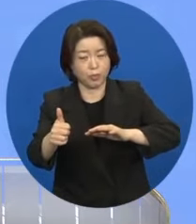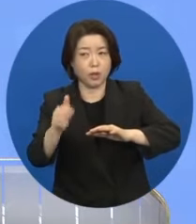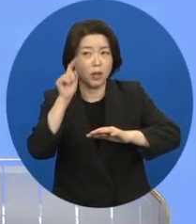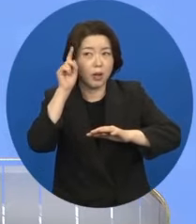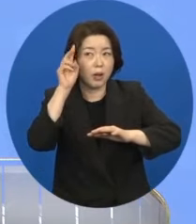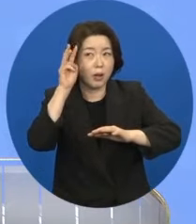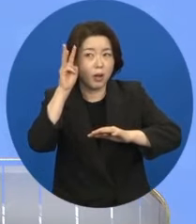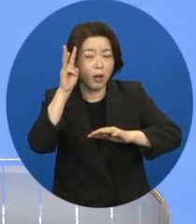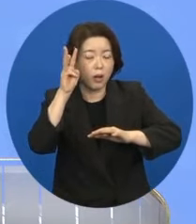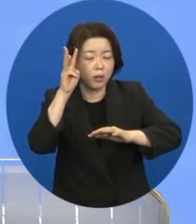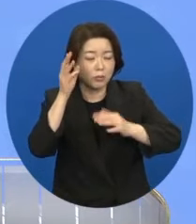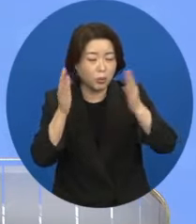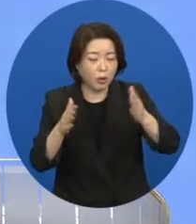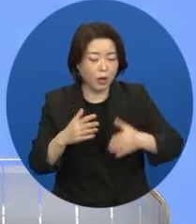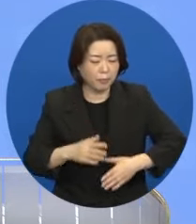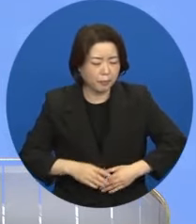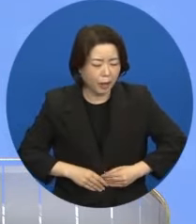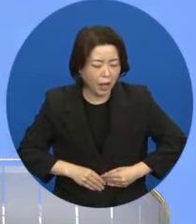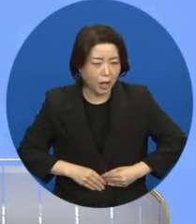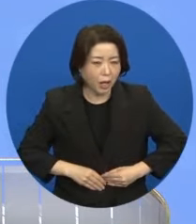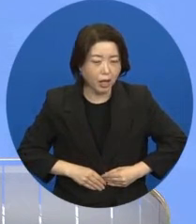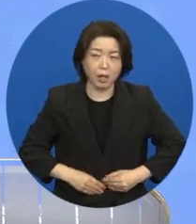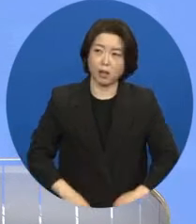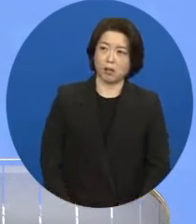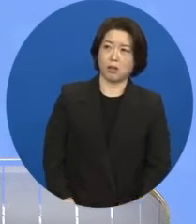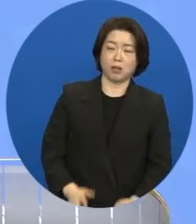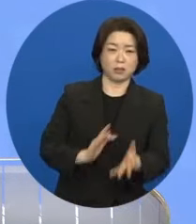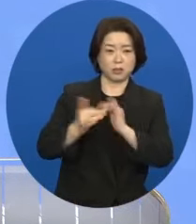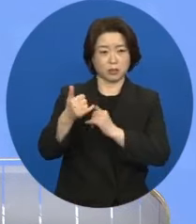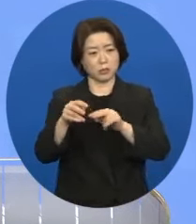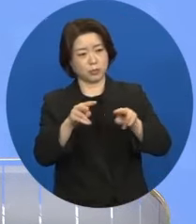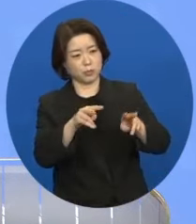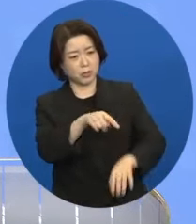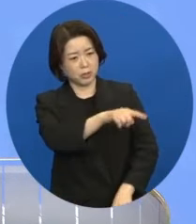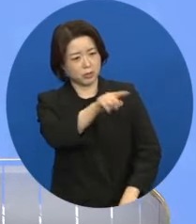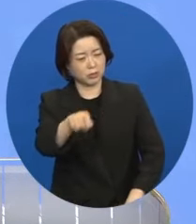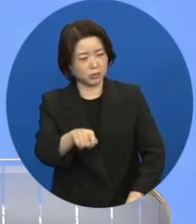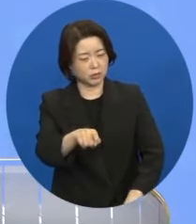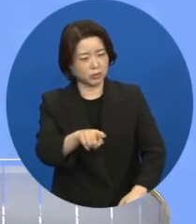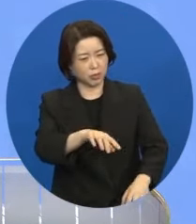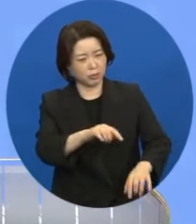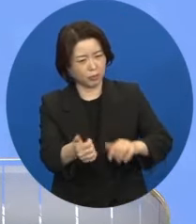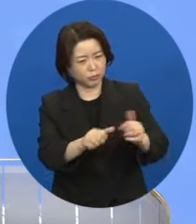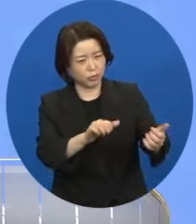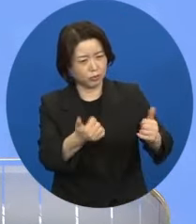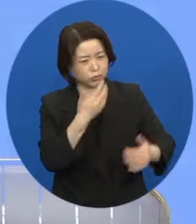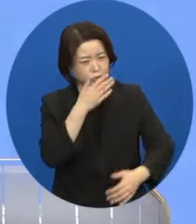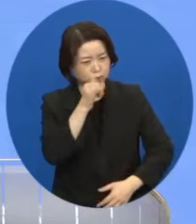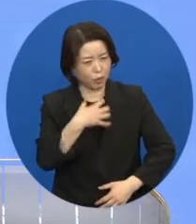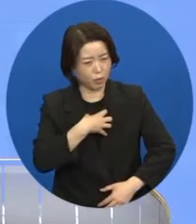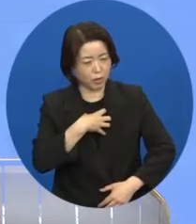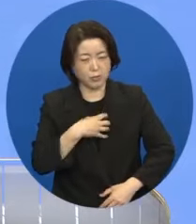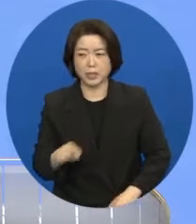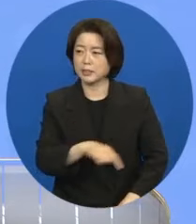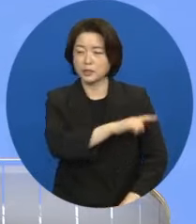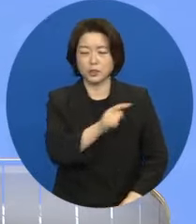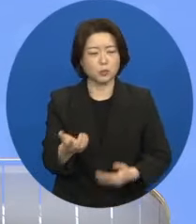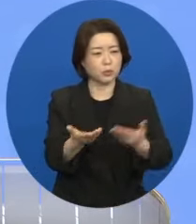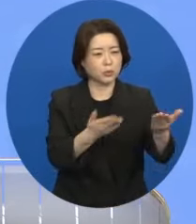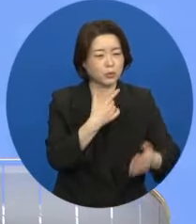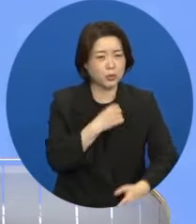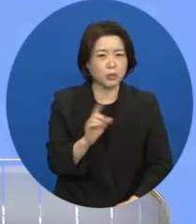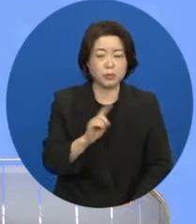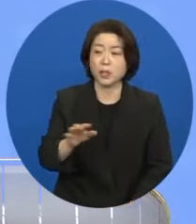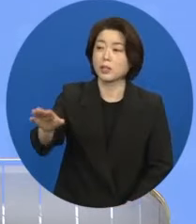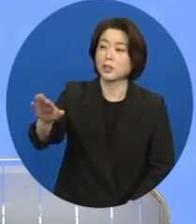려요 야 예수님 보니까 이러다가 저들이 돌아가다가 길에서 죽 다 그래서 이들에게 뭘 줘야겠는데 제자들아 너희가 뭘